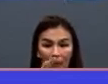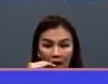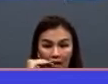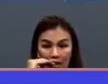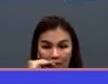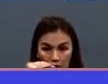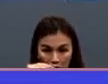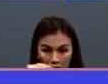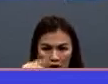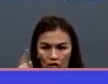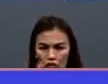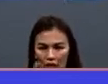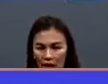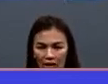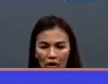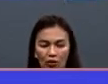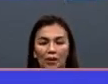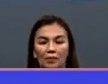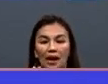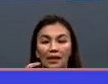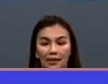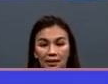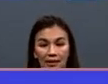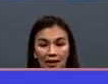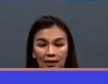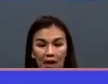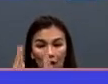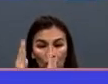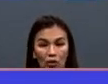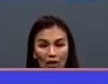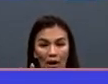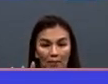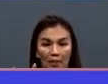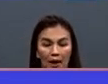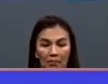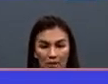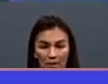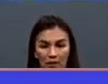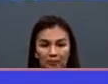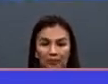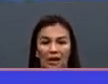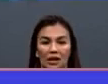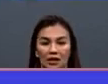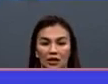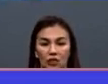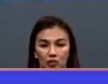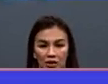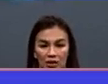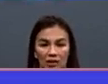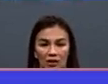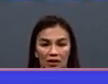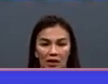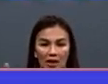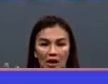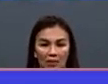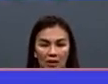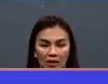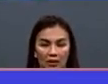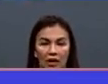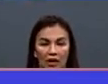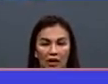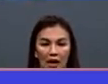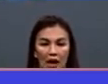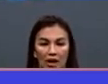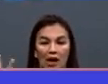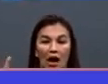ค่ะเพื่อที่จะรองรับการพัฒนากำลังคนด้านเซมิคอนดักเตอร์แล้วก็อิเล็กทรอนิกส์ขั้นสูงพวกเอเอ่อ EV AI